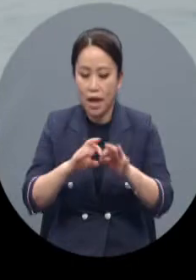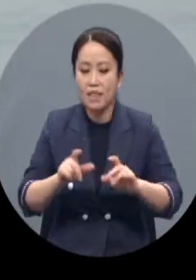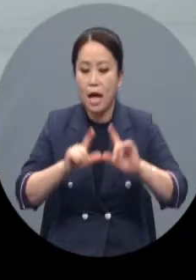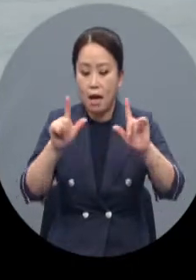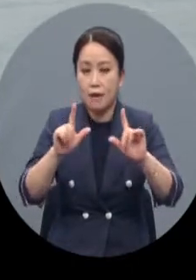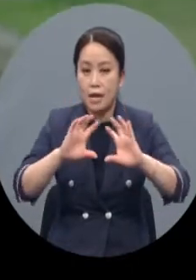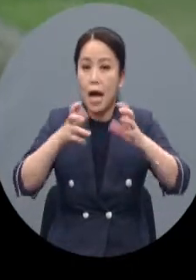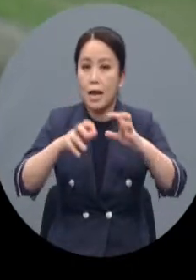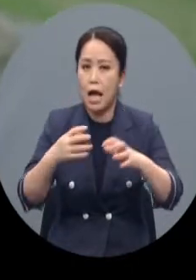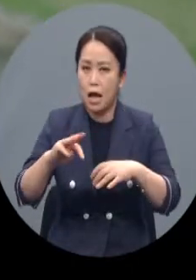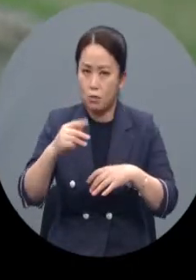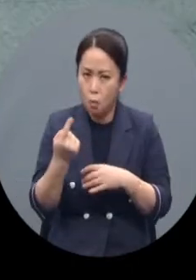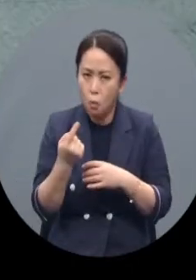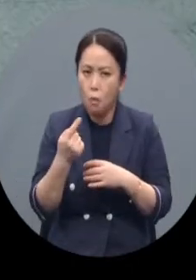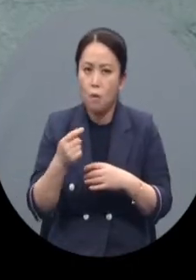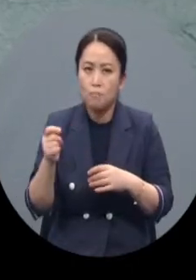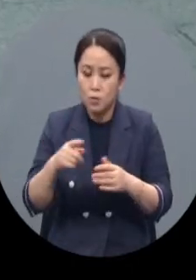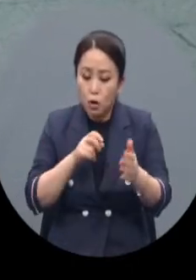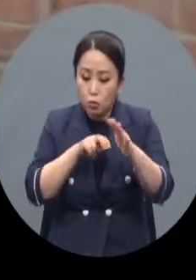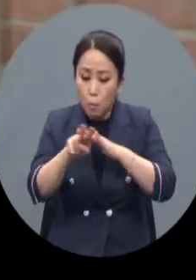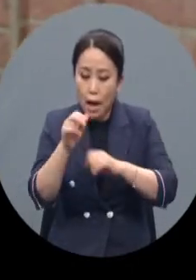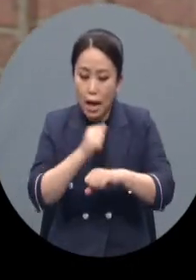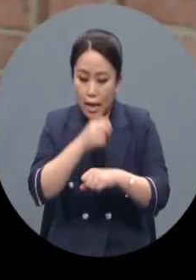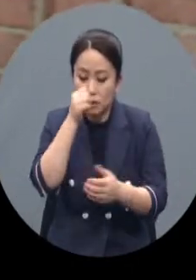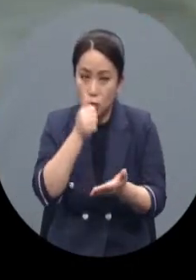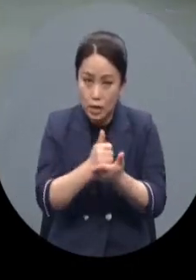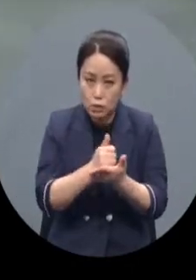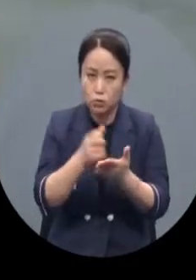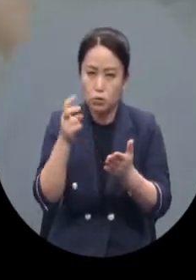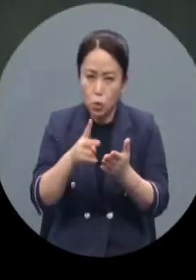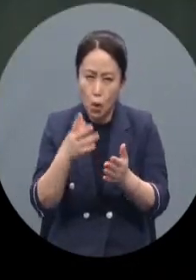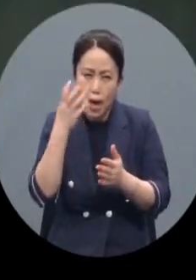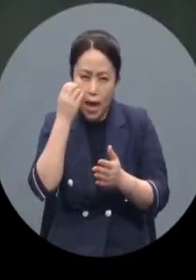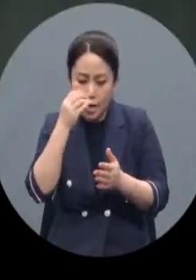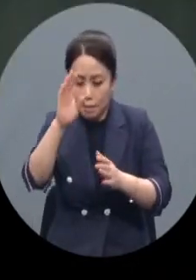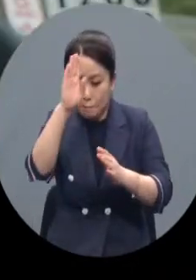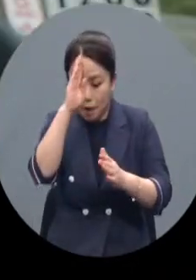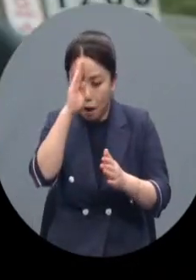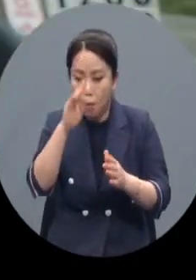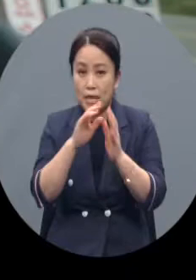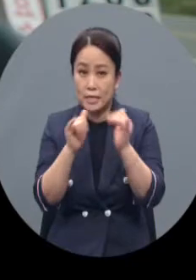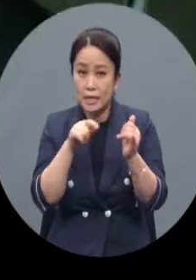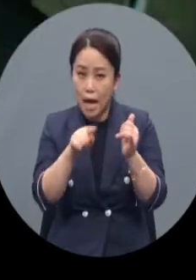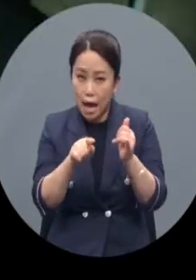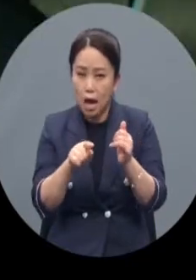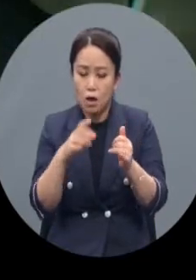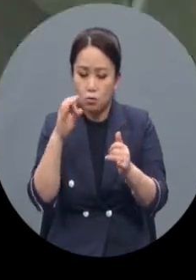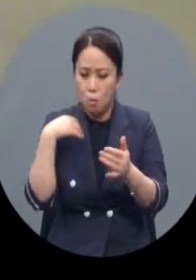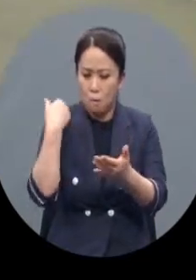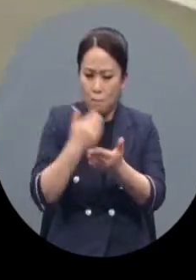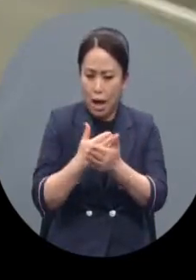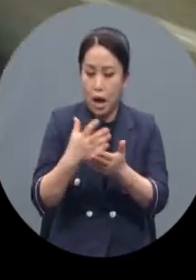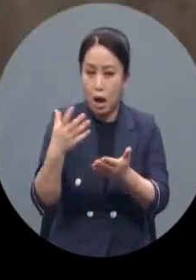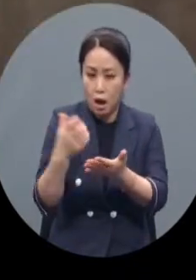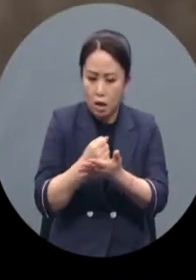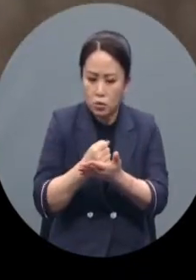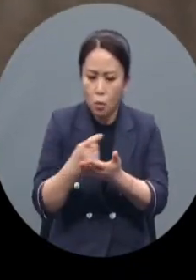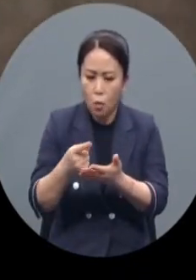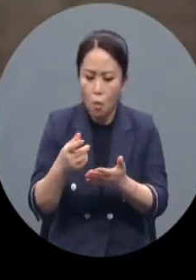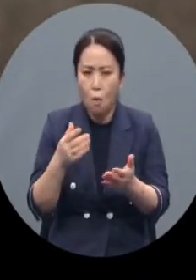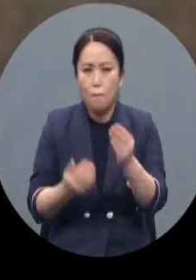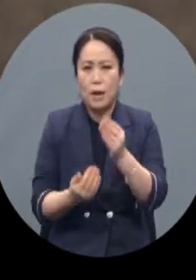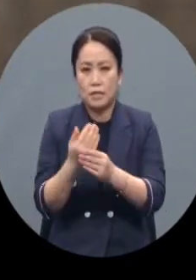돈이 없어 약을 훔치며 생을 이어가는 희귀병 환자, 두 사람이 우연히 거액의 돈을 손에 넣은 뒤 벌어지는 이야기를